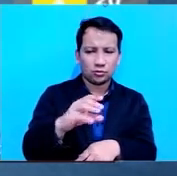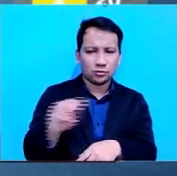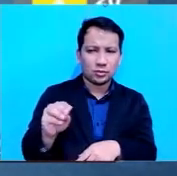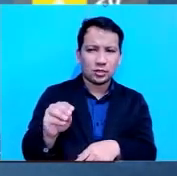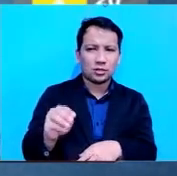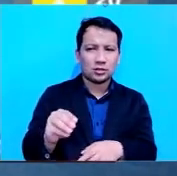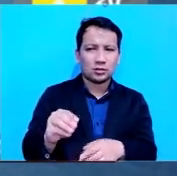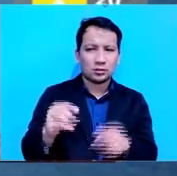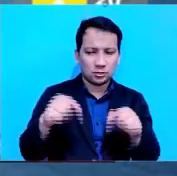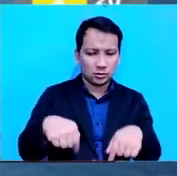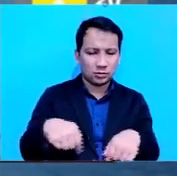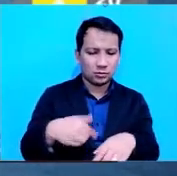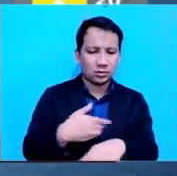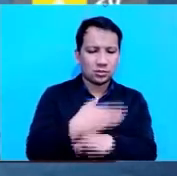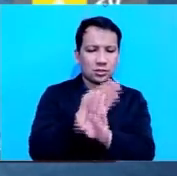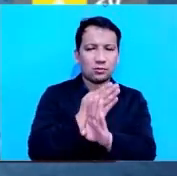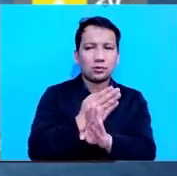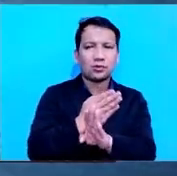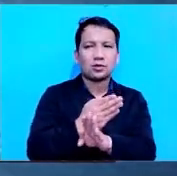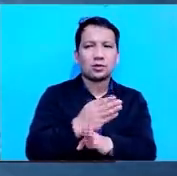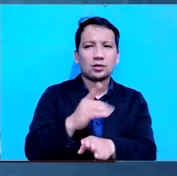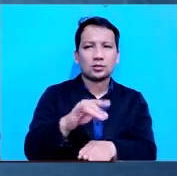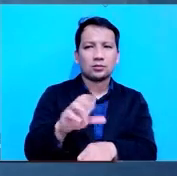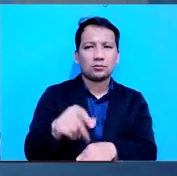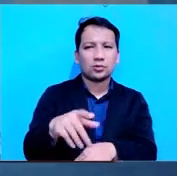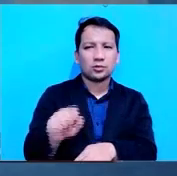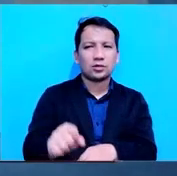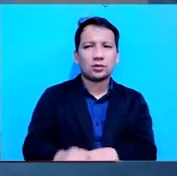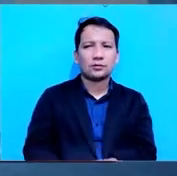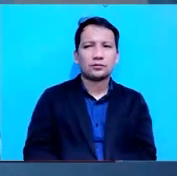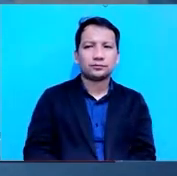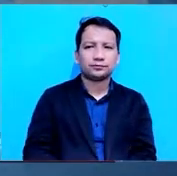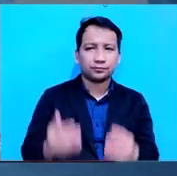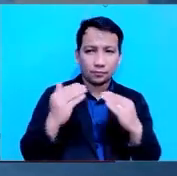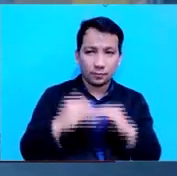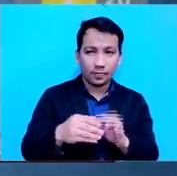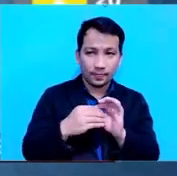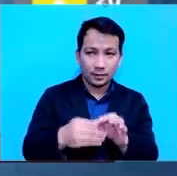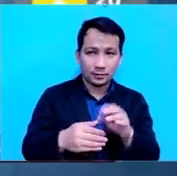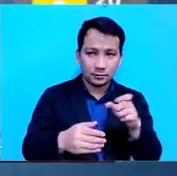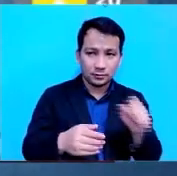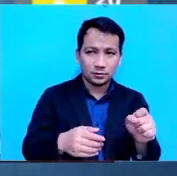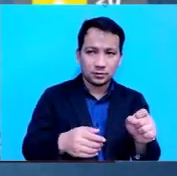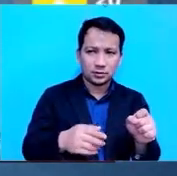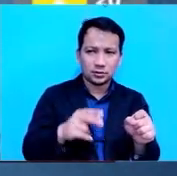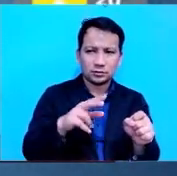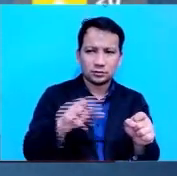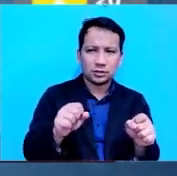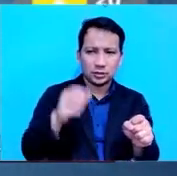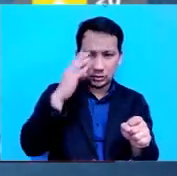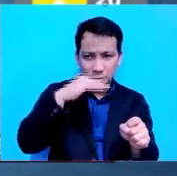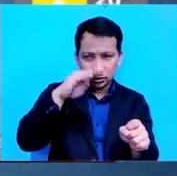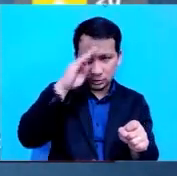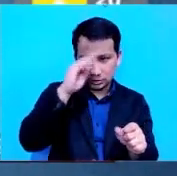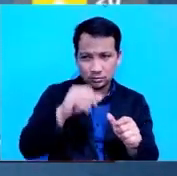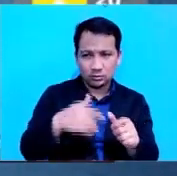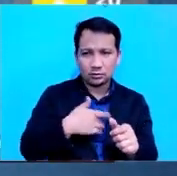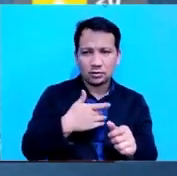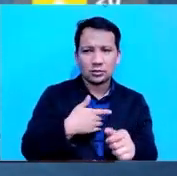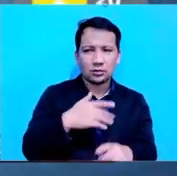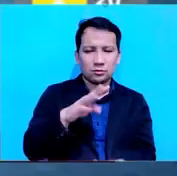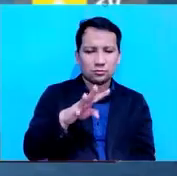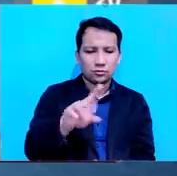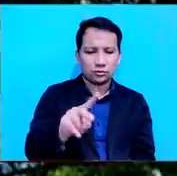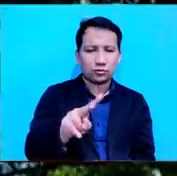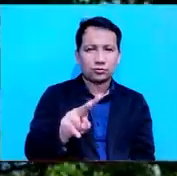rin nila ang Davao City, Dipolog, Rojas City, Sangli Point sa Cavite at Virac, Catanduanes na nakaramdam ng 42 degrees